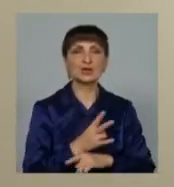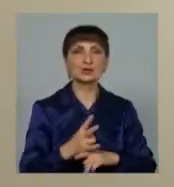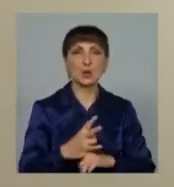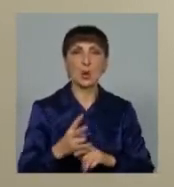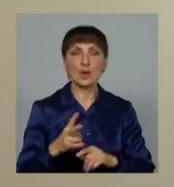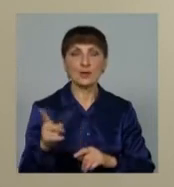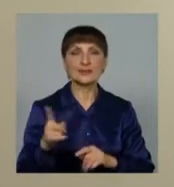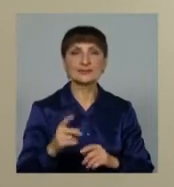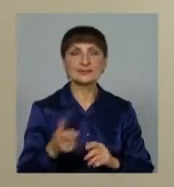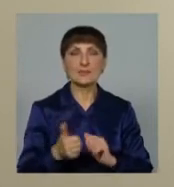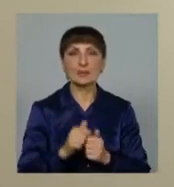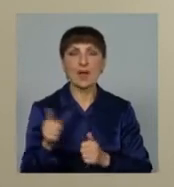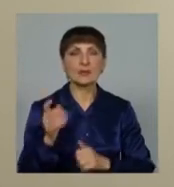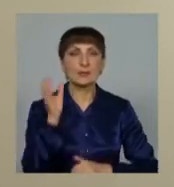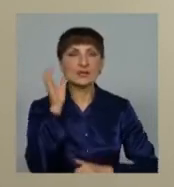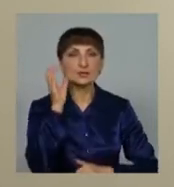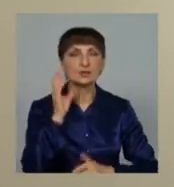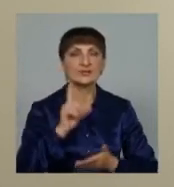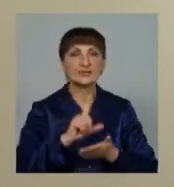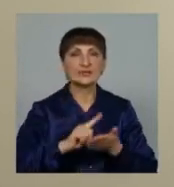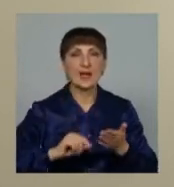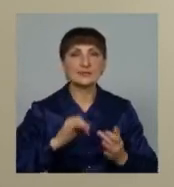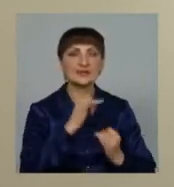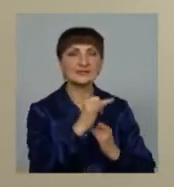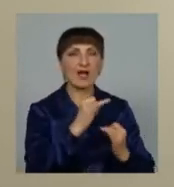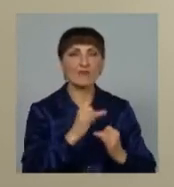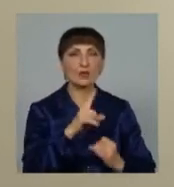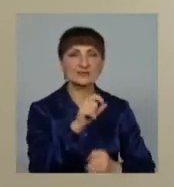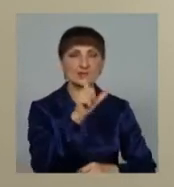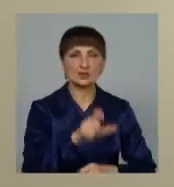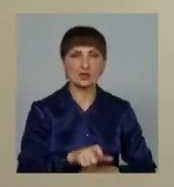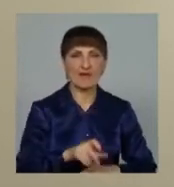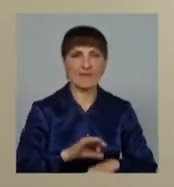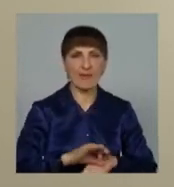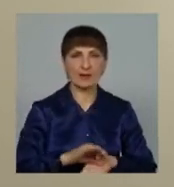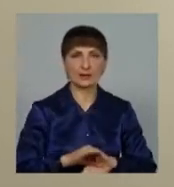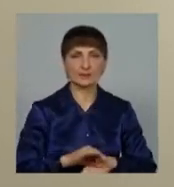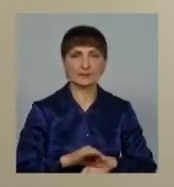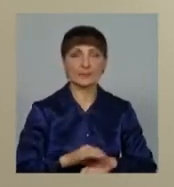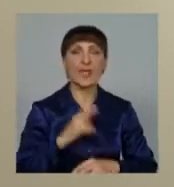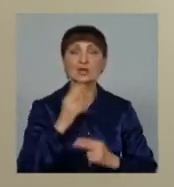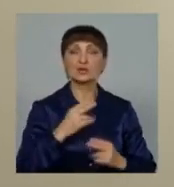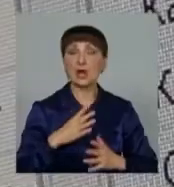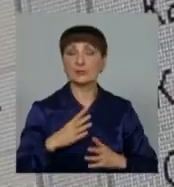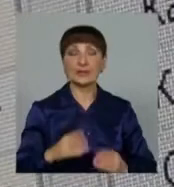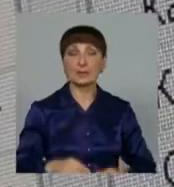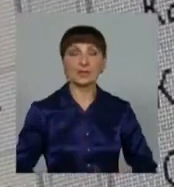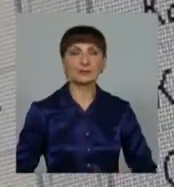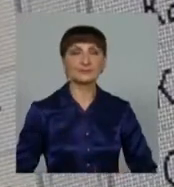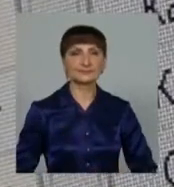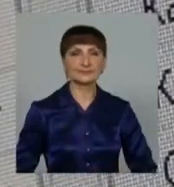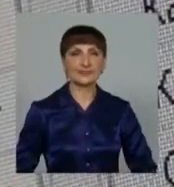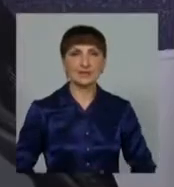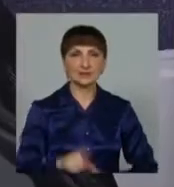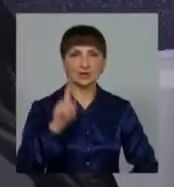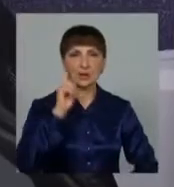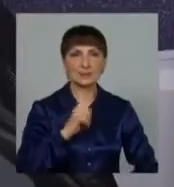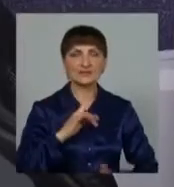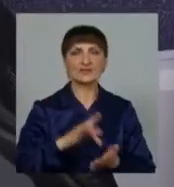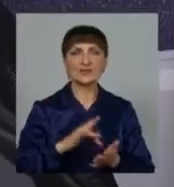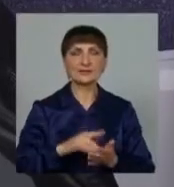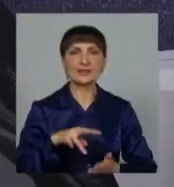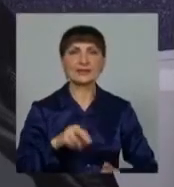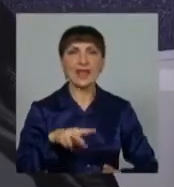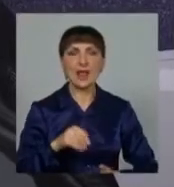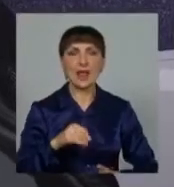они прослушивают записи разговора наших сотрудников с пациентами. Жалоб не было. С начала этого месяца в центр